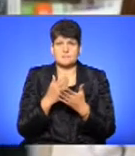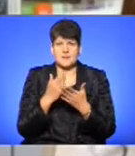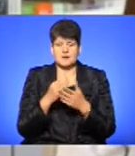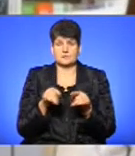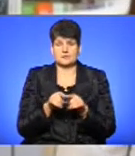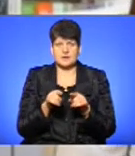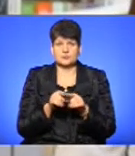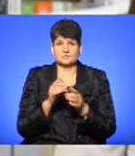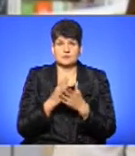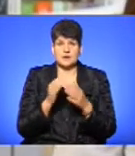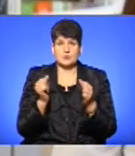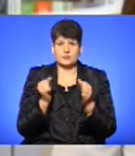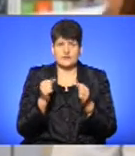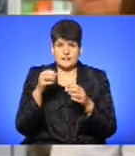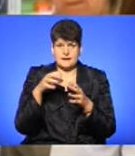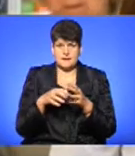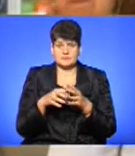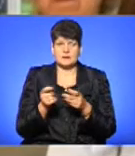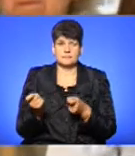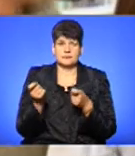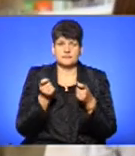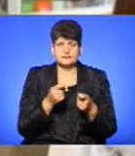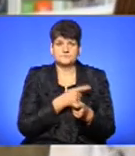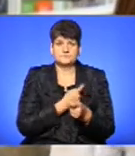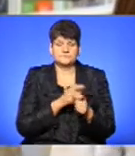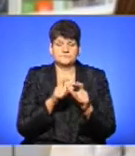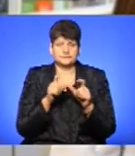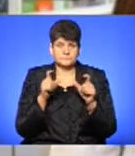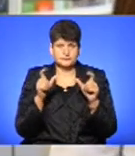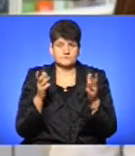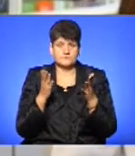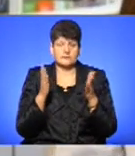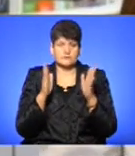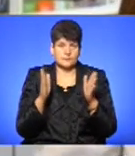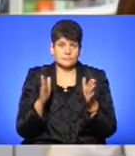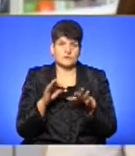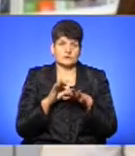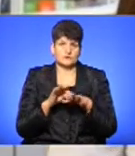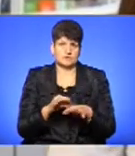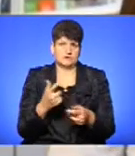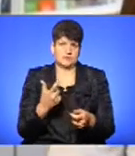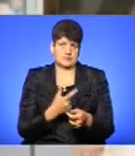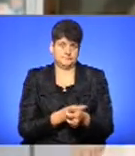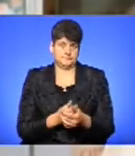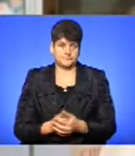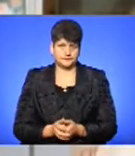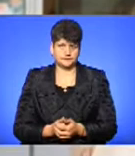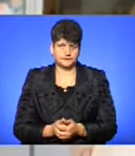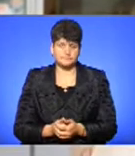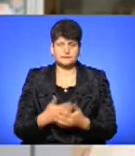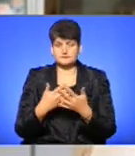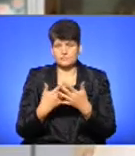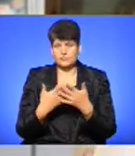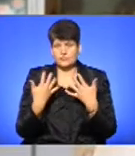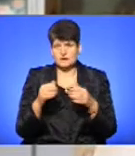собі містить холодові елементи, і транспортувати в лікувальний заклад, де буде надаватися, де буде вакцинуватися дана людина. Десь, напевно, що вже,